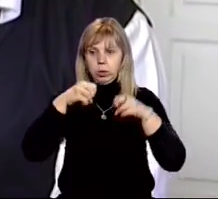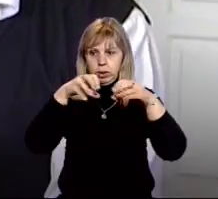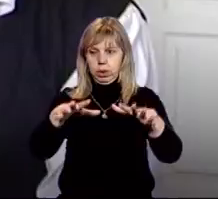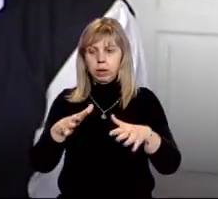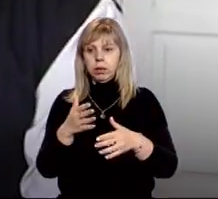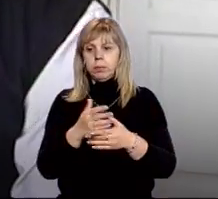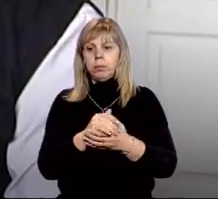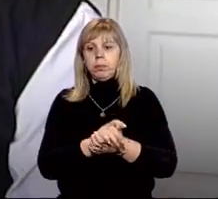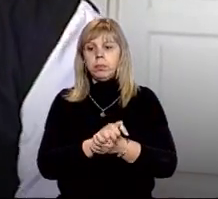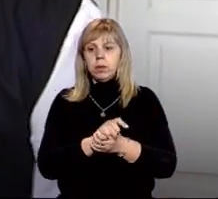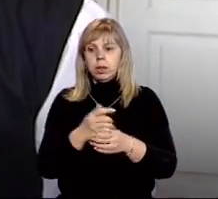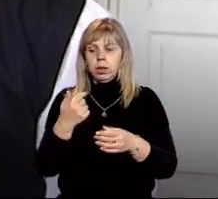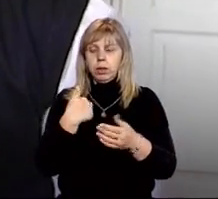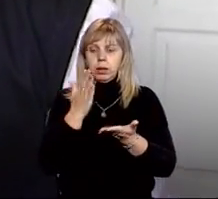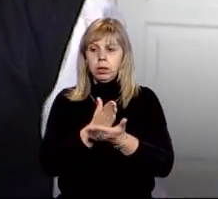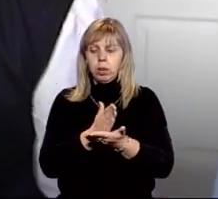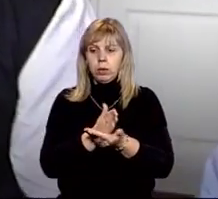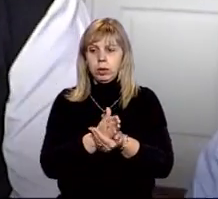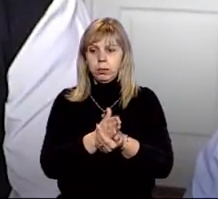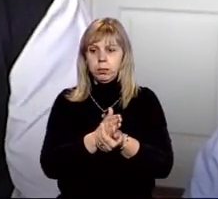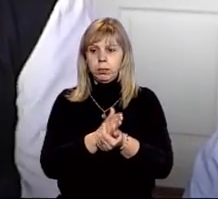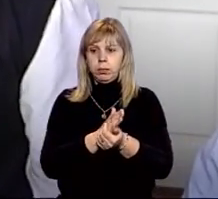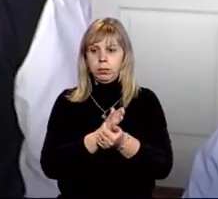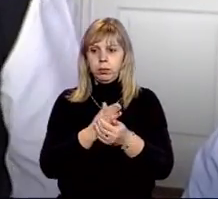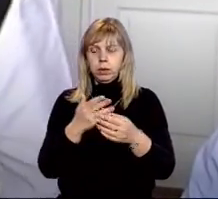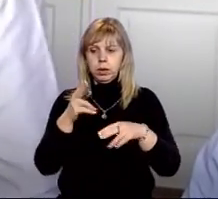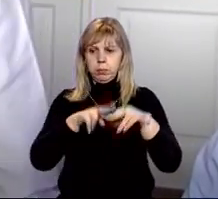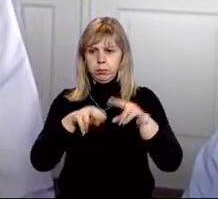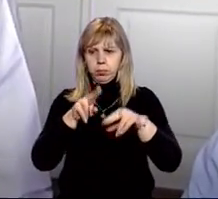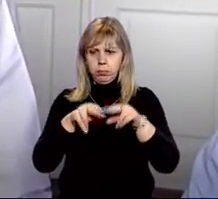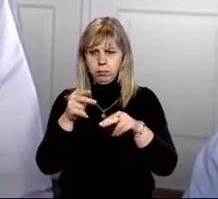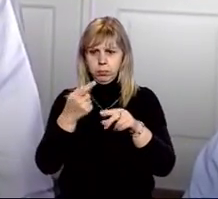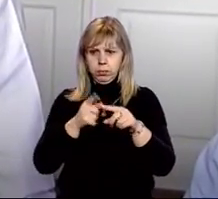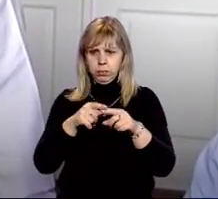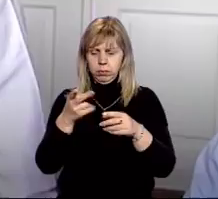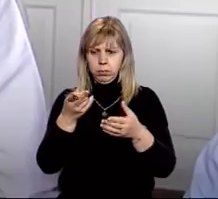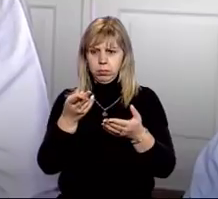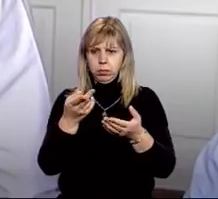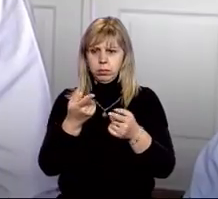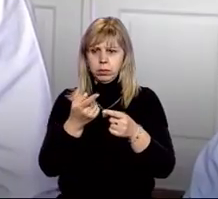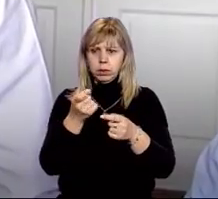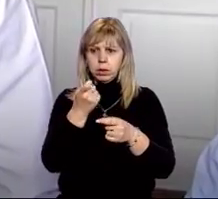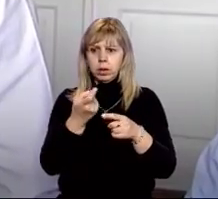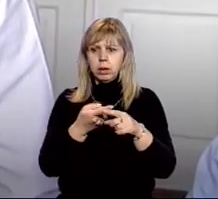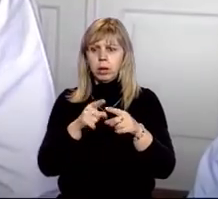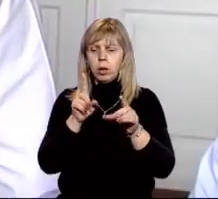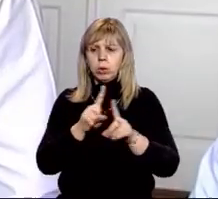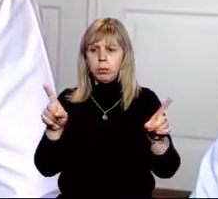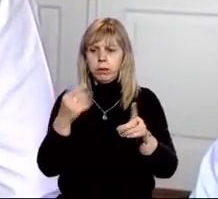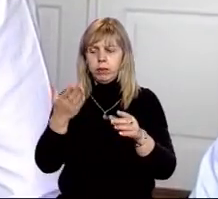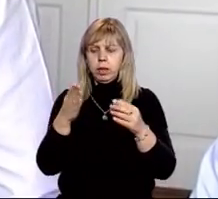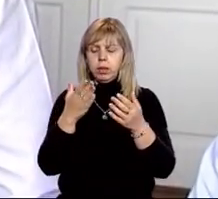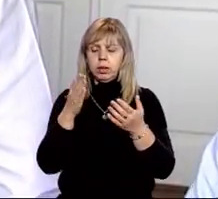Позивач наводить ознаки вагодонку явної протиправності висновку з оцінки впливу на